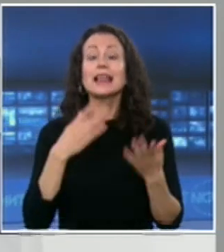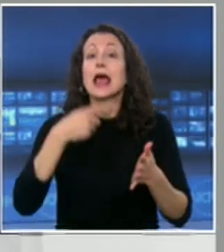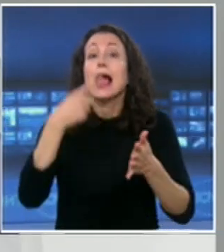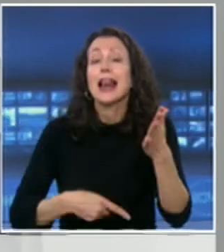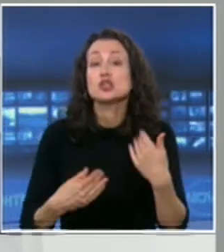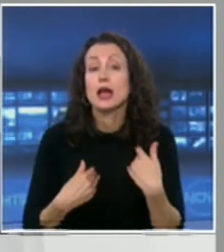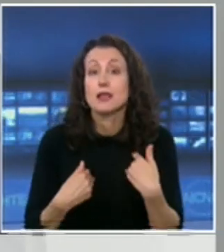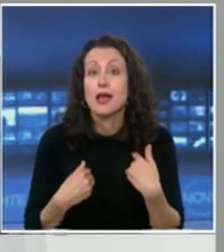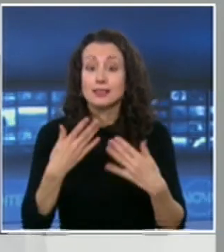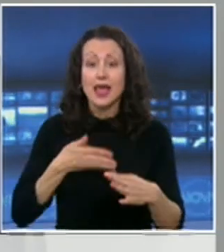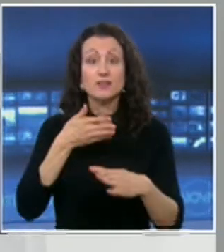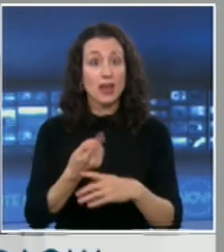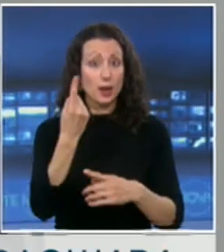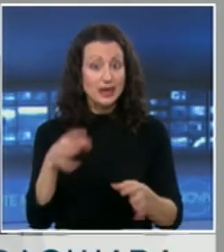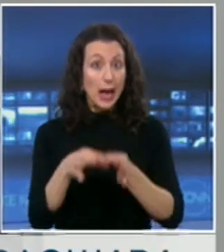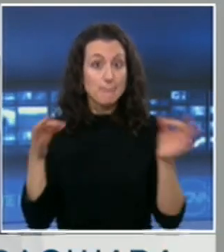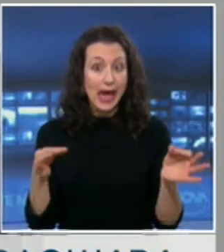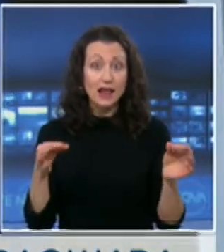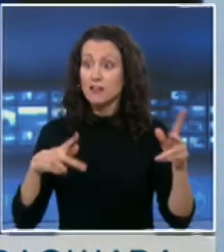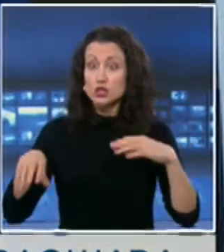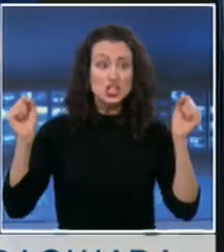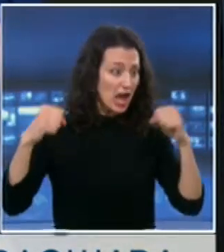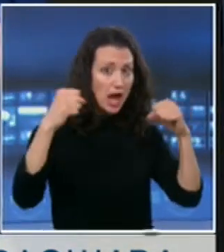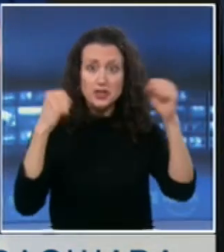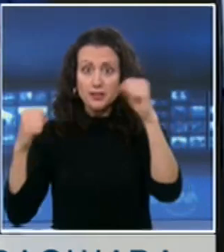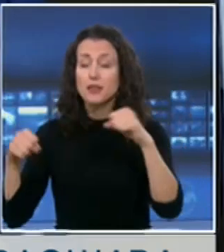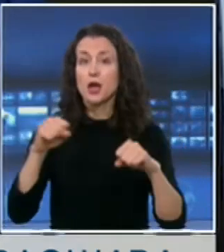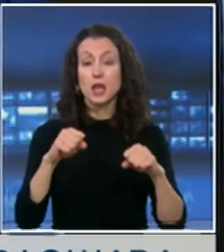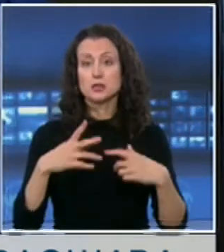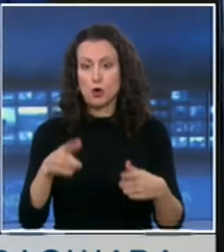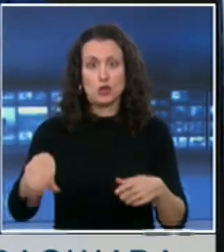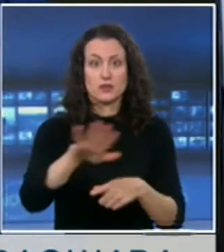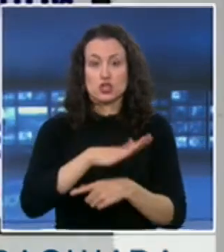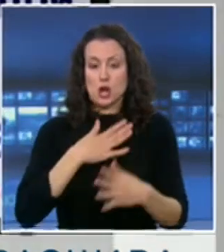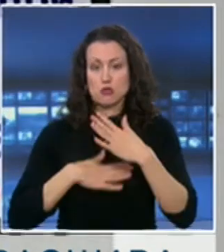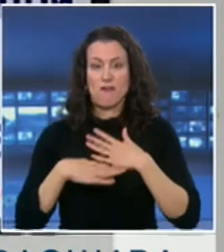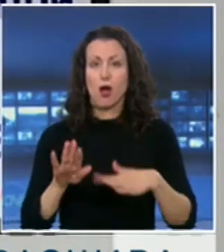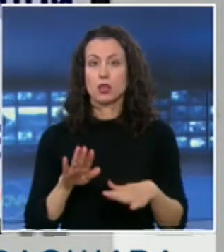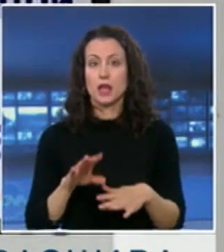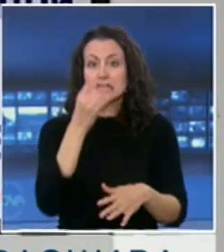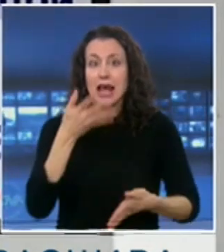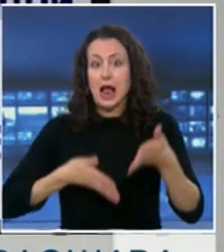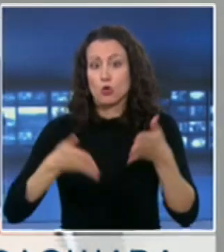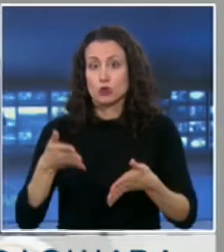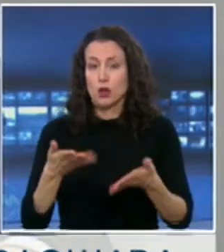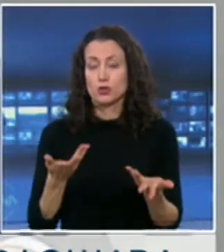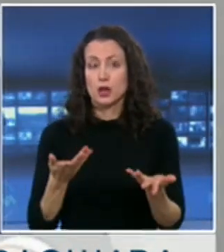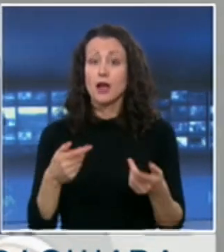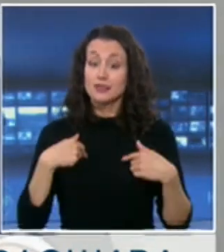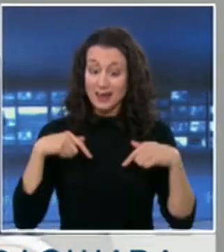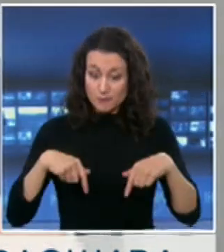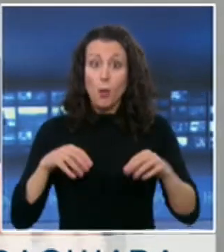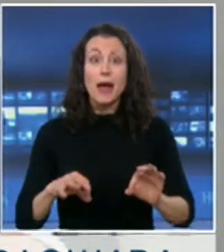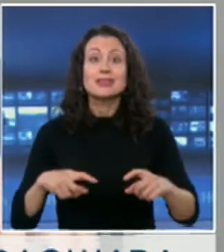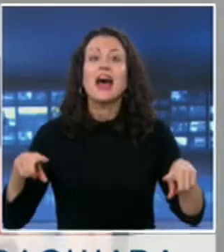мярка, която беше съгласувана с всички, за да могат всички да бъдат доволни. Ние сме в война. И в тази война трябва